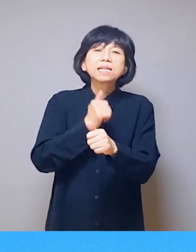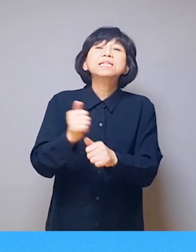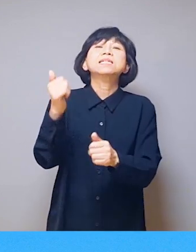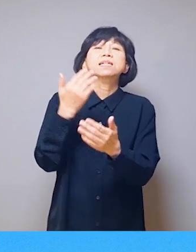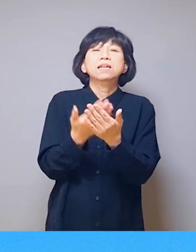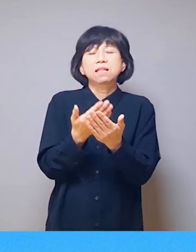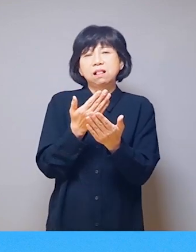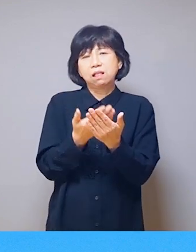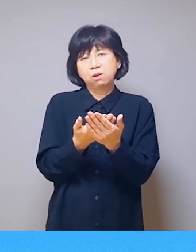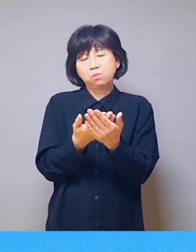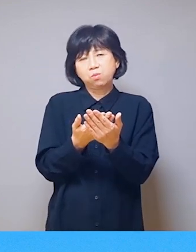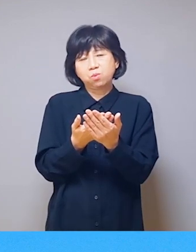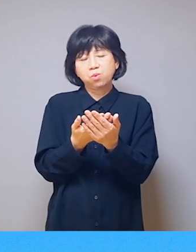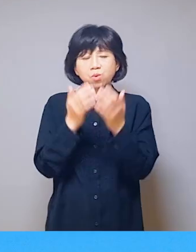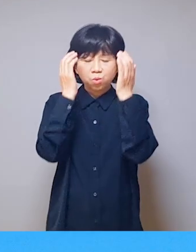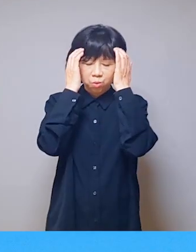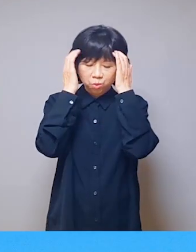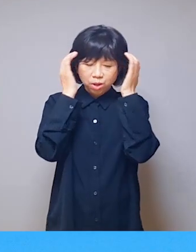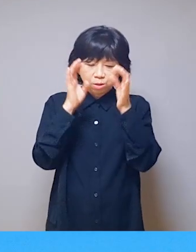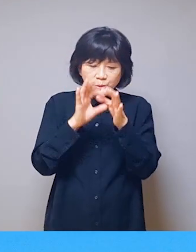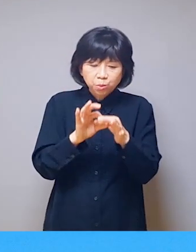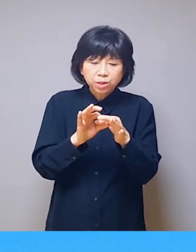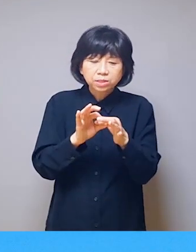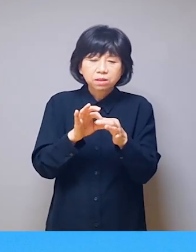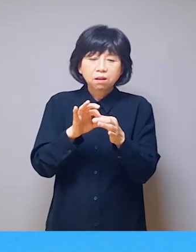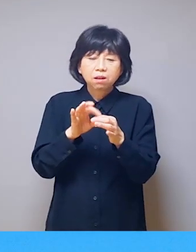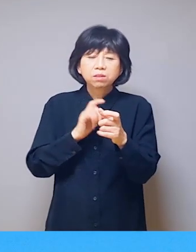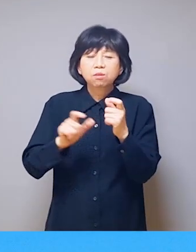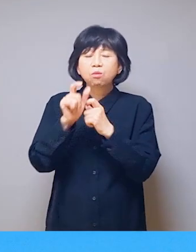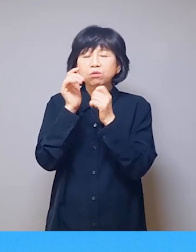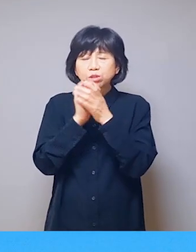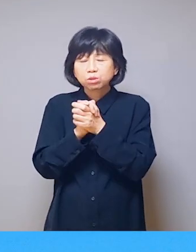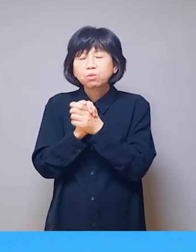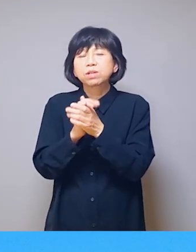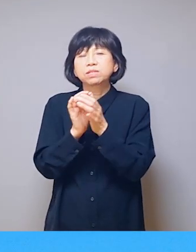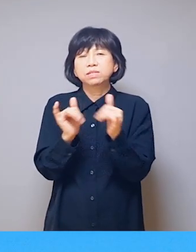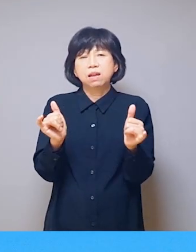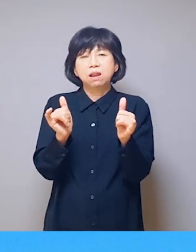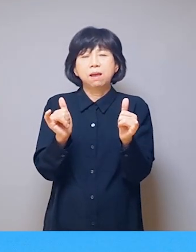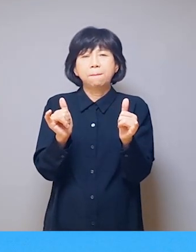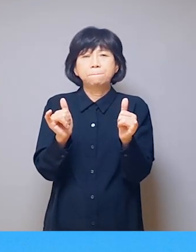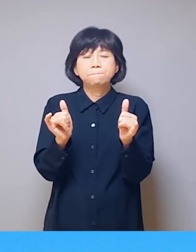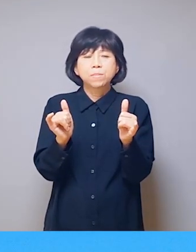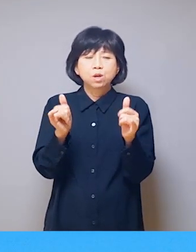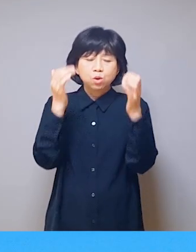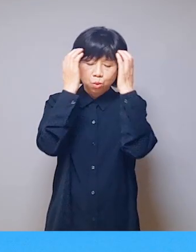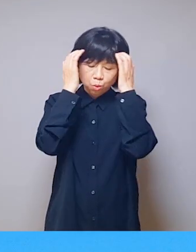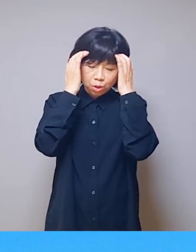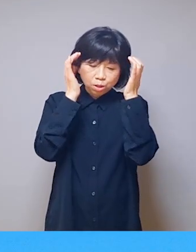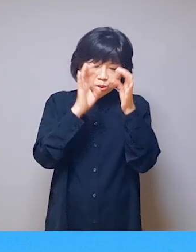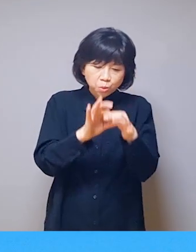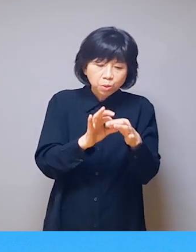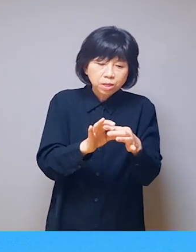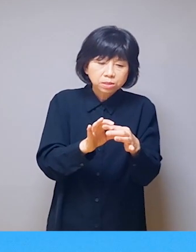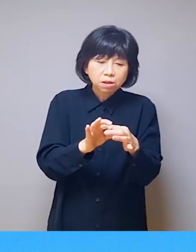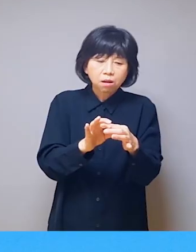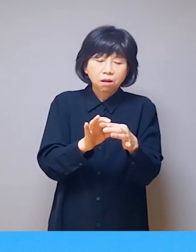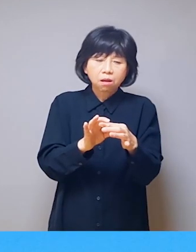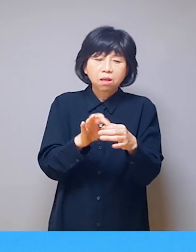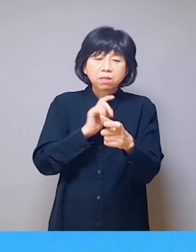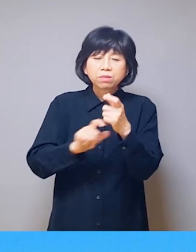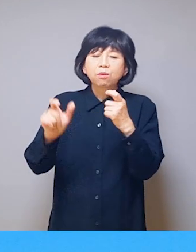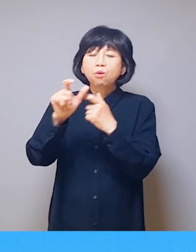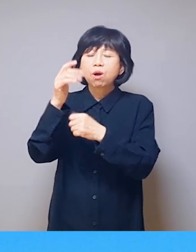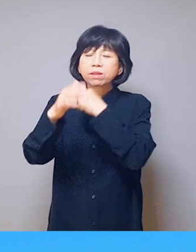고난이 있지만 그 고난을 통해서 기도하는 사람이 되게, 그 고난을 통해서 주일 예배를